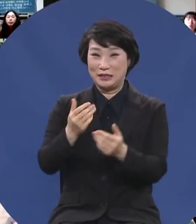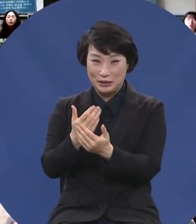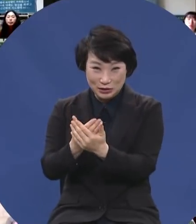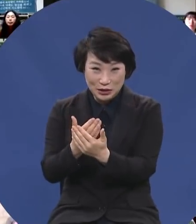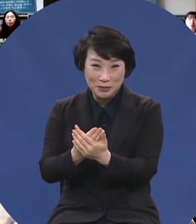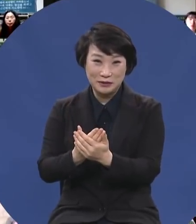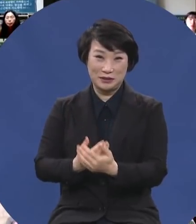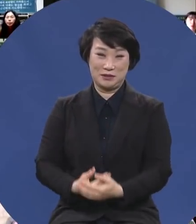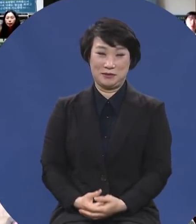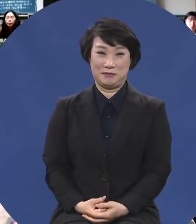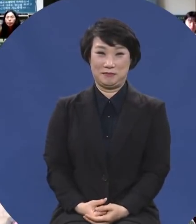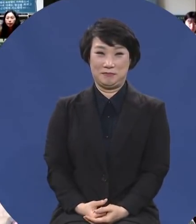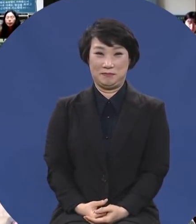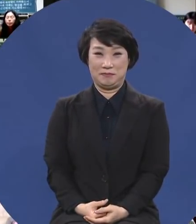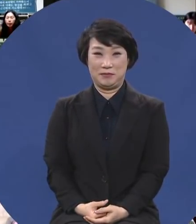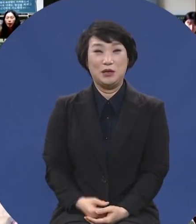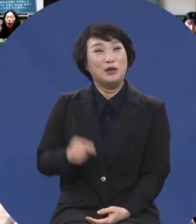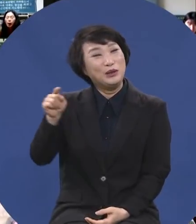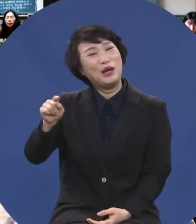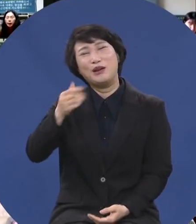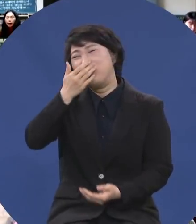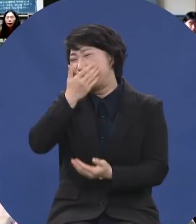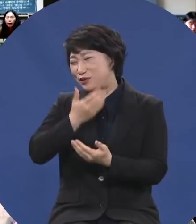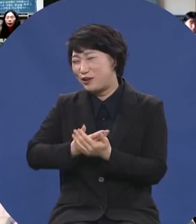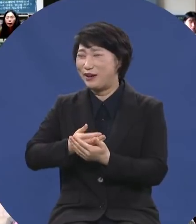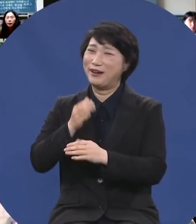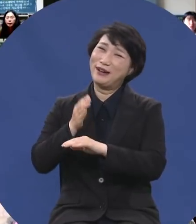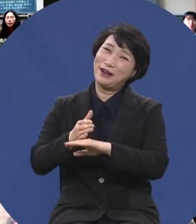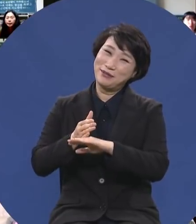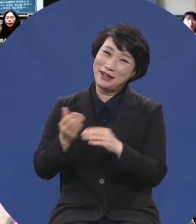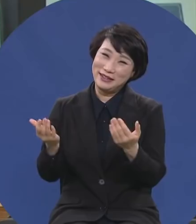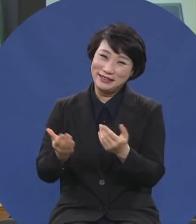하옵소서. 이 얼마나 감사하냐 이 말이죠.